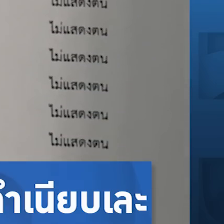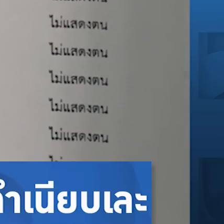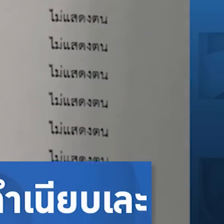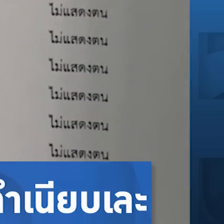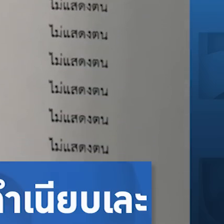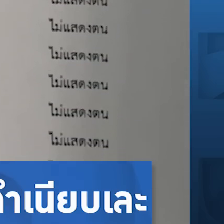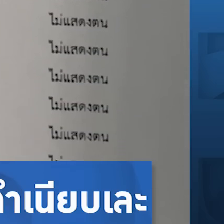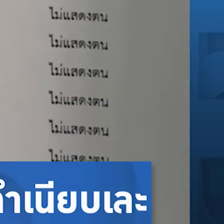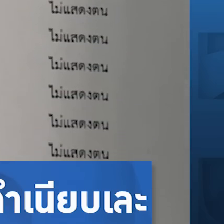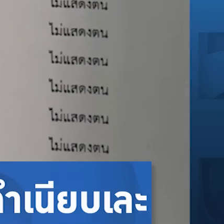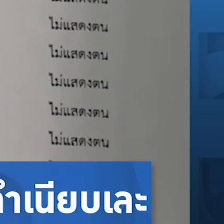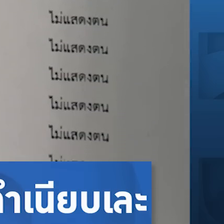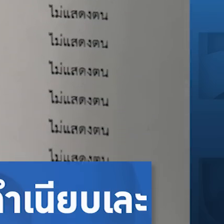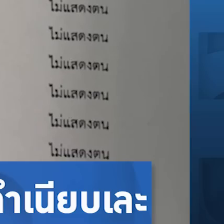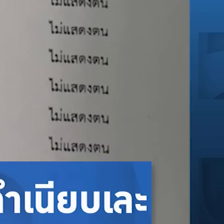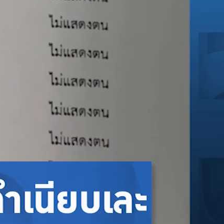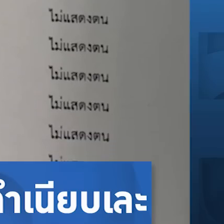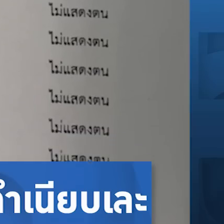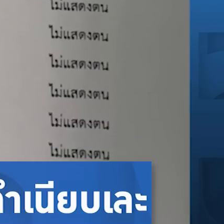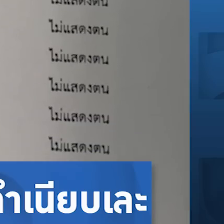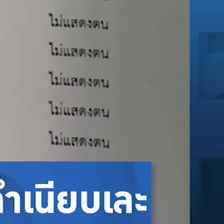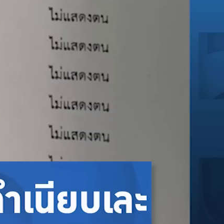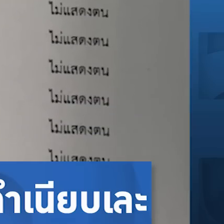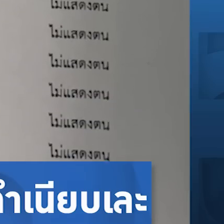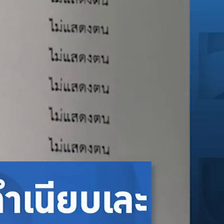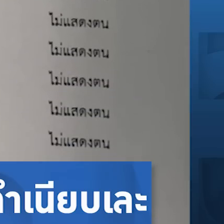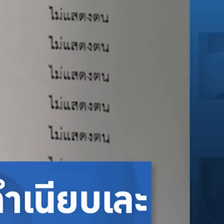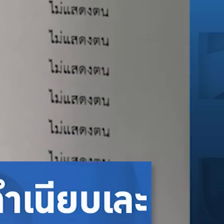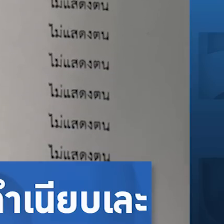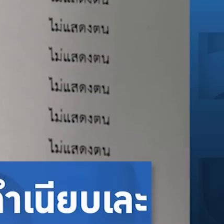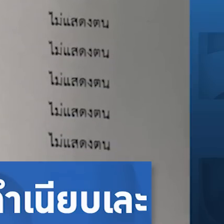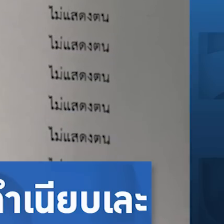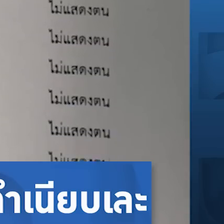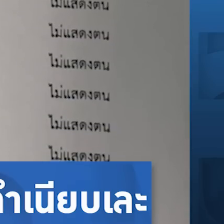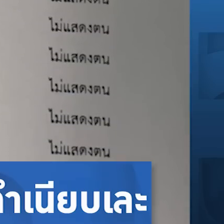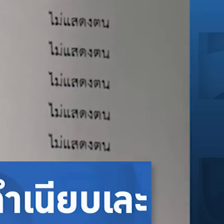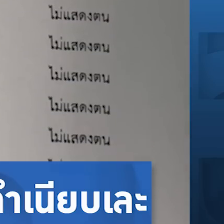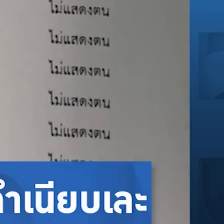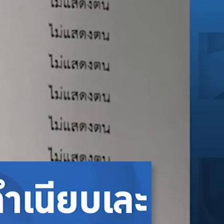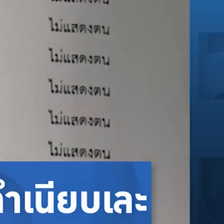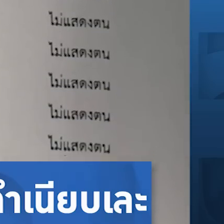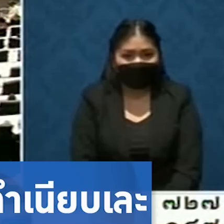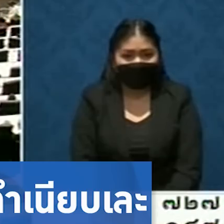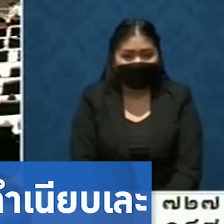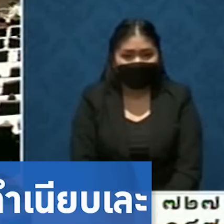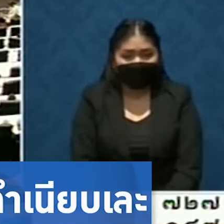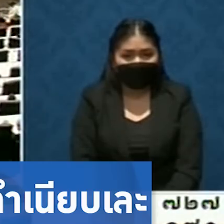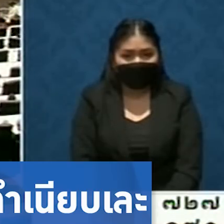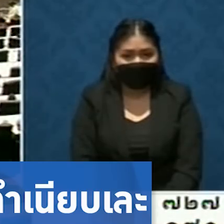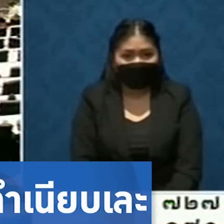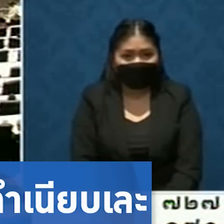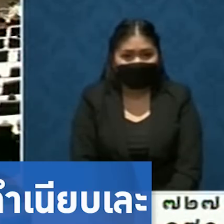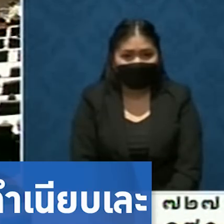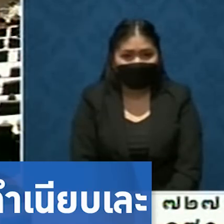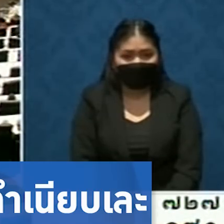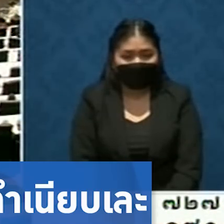ชอบแซวว่าเป็นเบอร์ต้นๆการ verb form Hoไม่ค่อยขยันประชุมแต่ว่านี่เป็นครั้งที่ 2แล้วนะครับที่พลเอกปรีชาน้องชายสุดที่รักของ